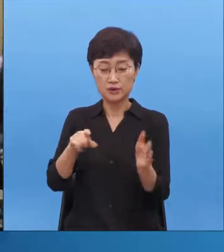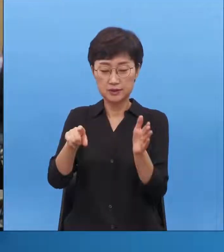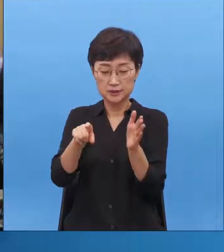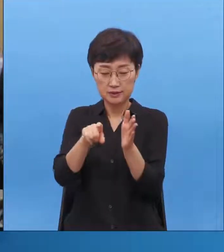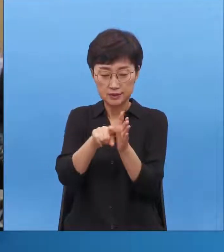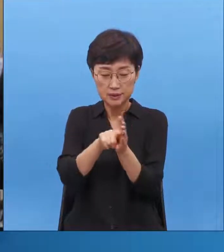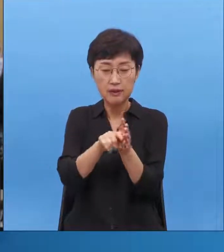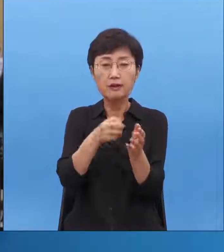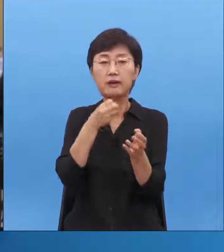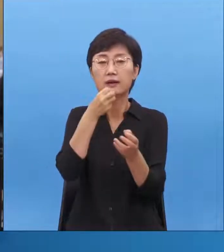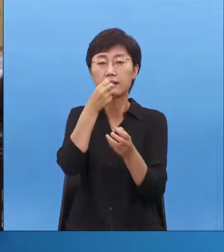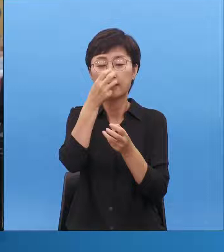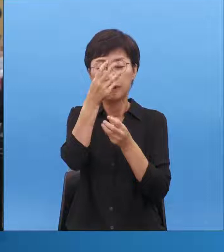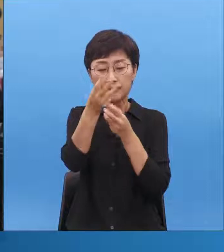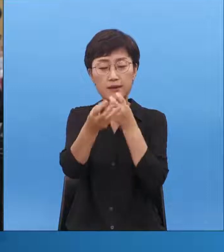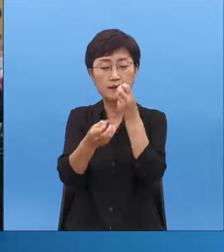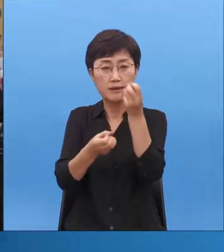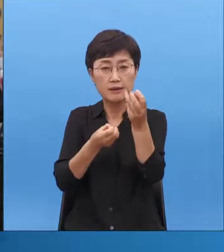이것이